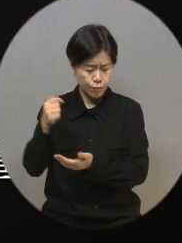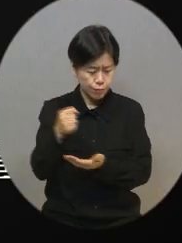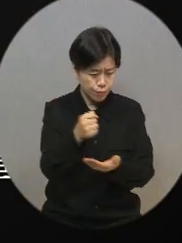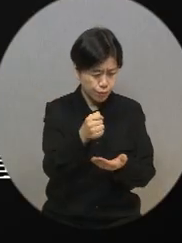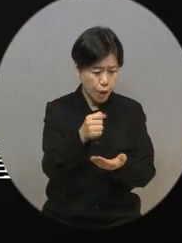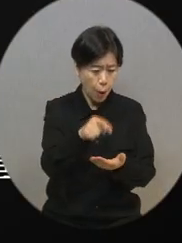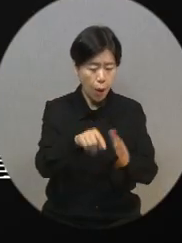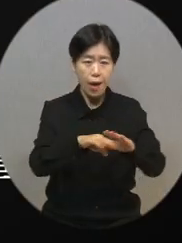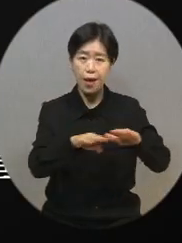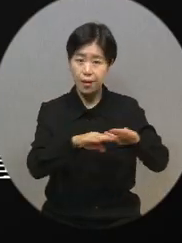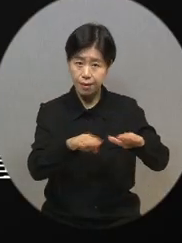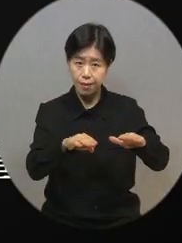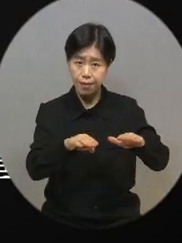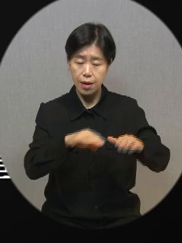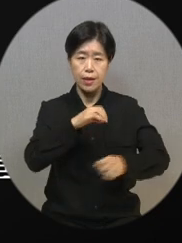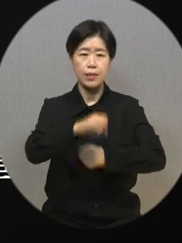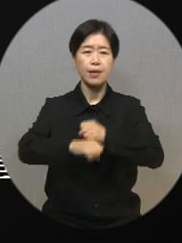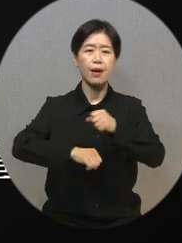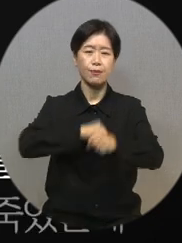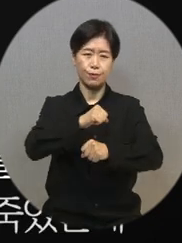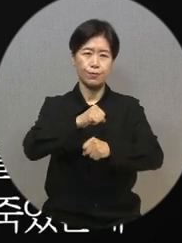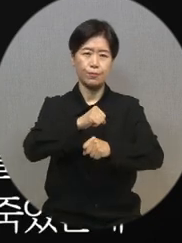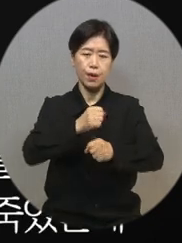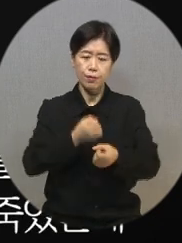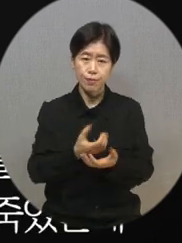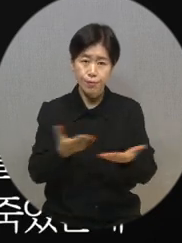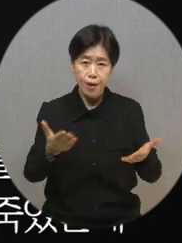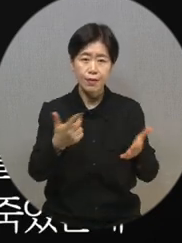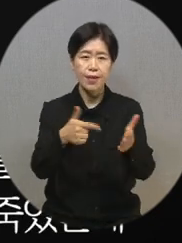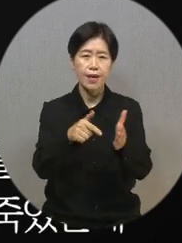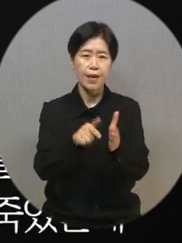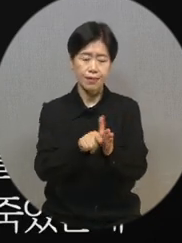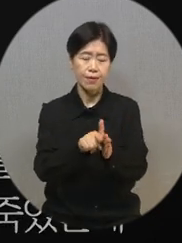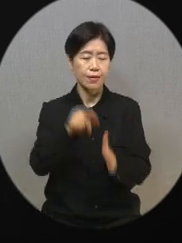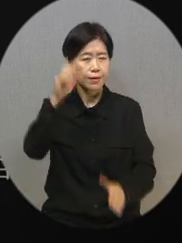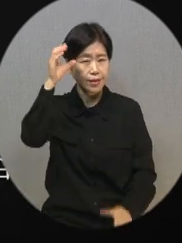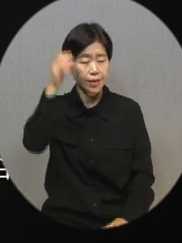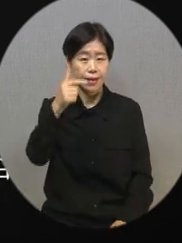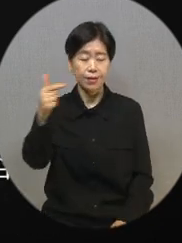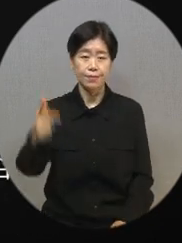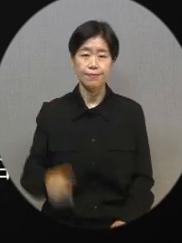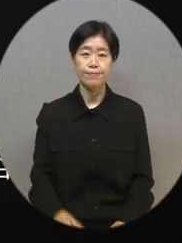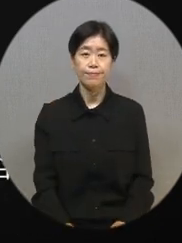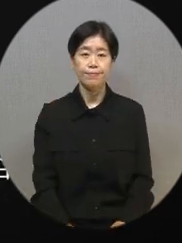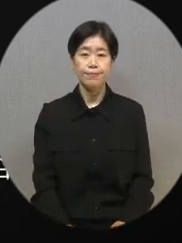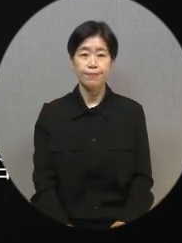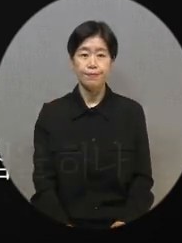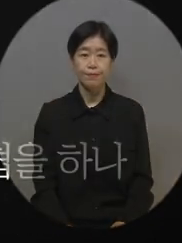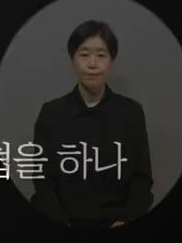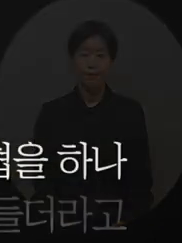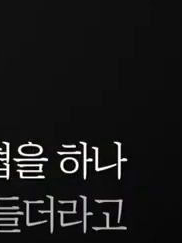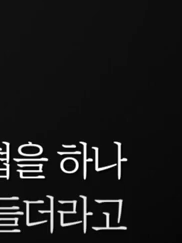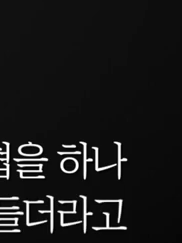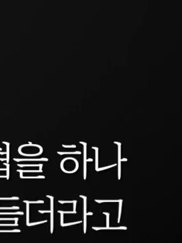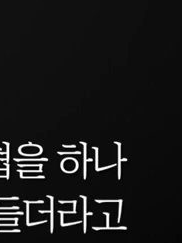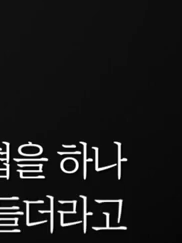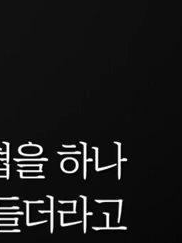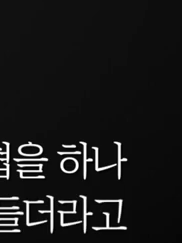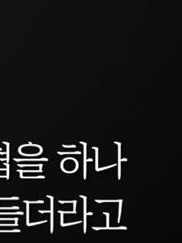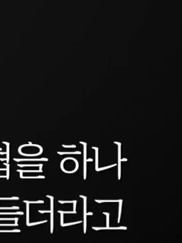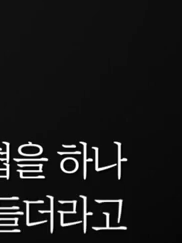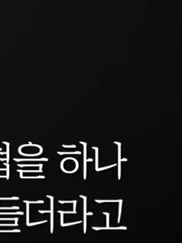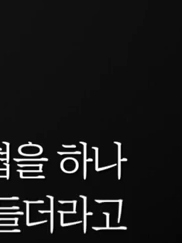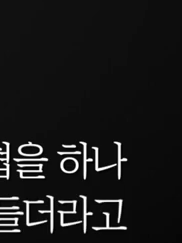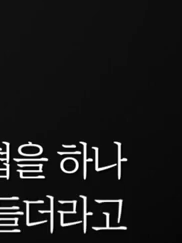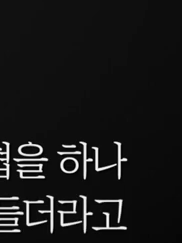흐르고 자유가 들꽃처럼 만발하는 세상을 향해 나아가길 기대합니다. 복지TV 뉴스